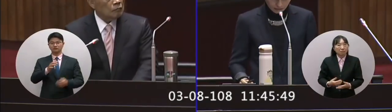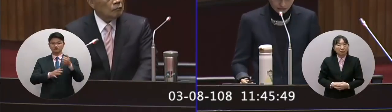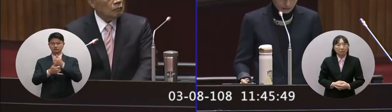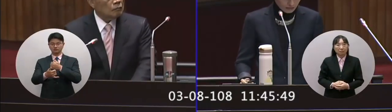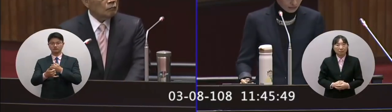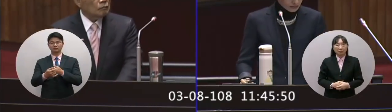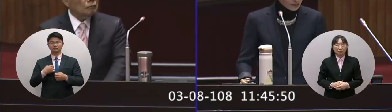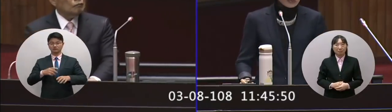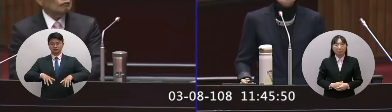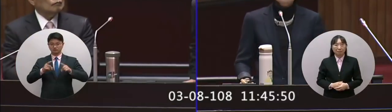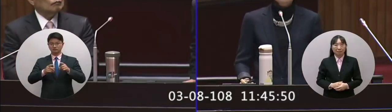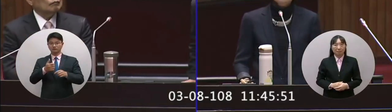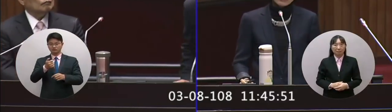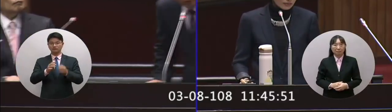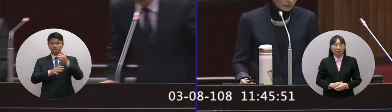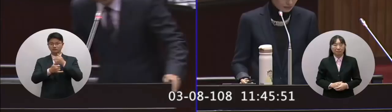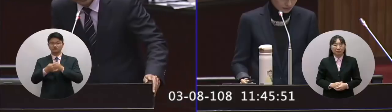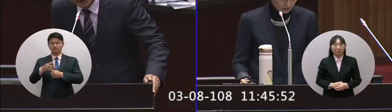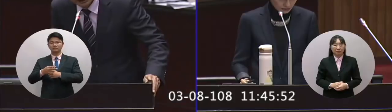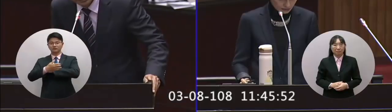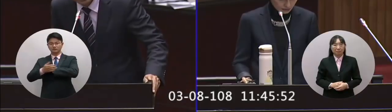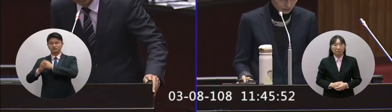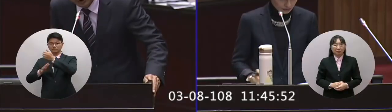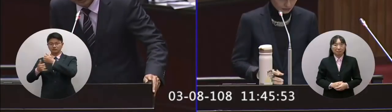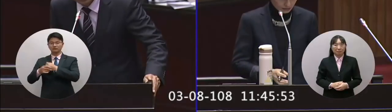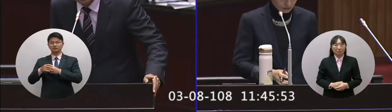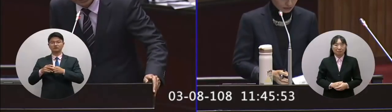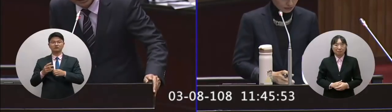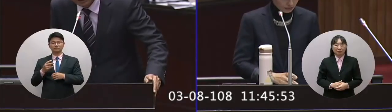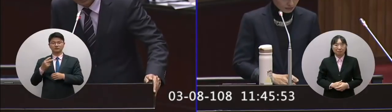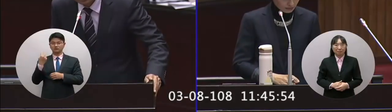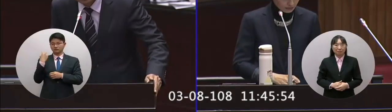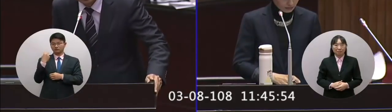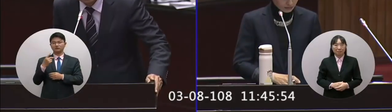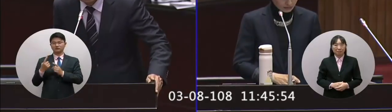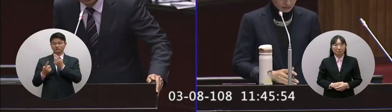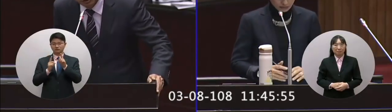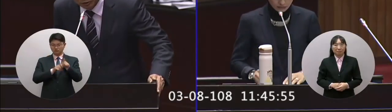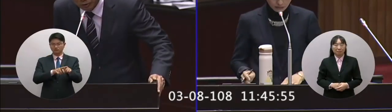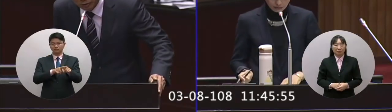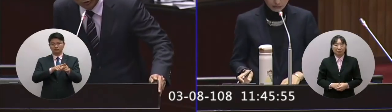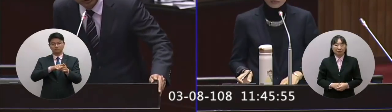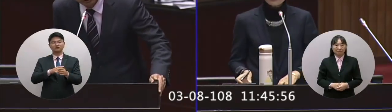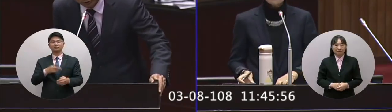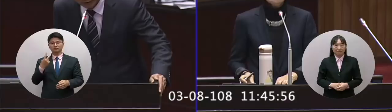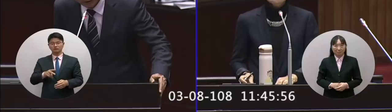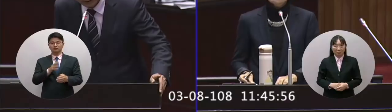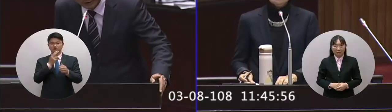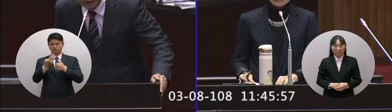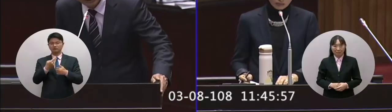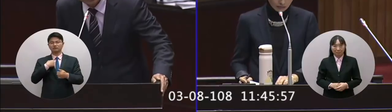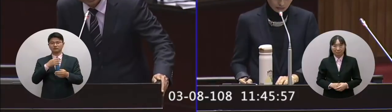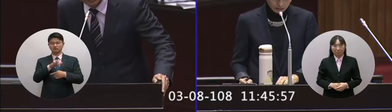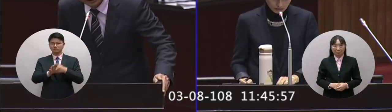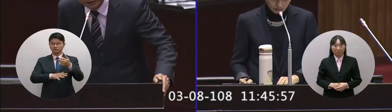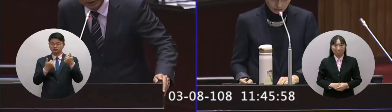员。我首先要感谢委员跟庄瑞雄委员这两天全程参加，而且要求农委会做很多的